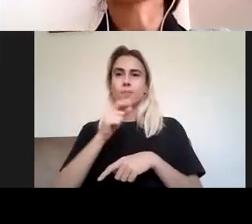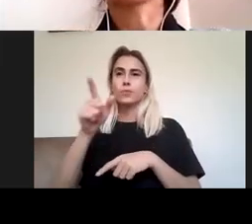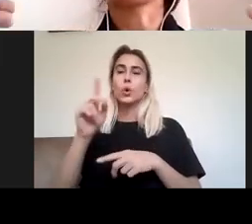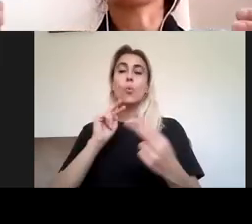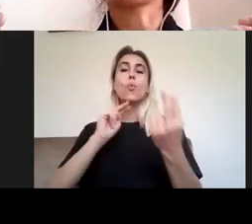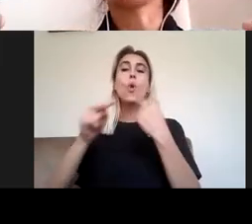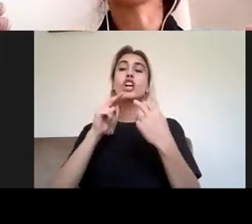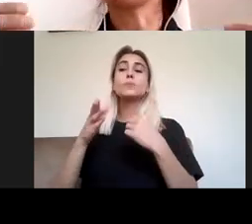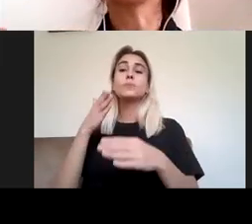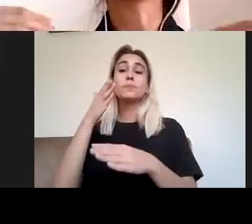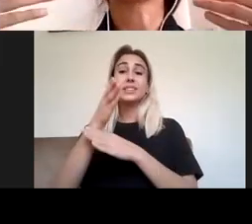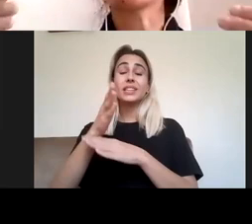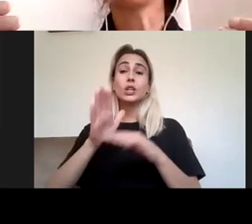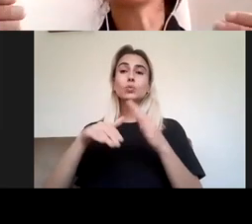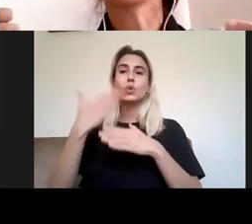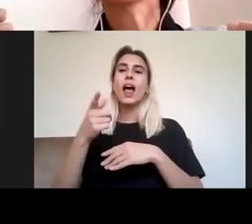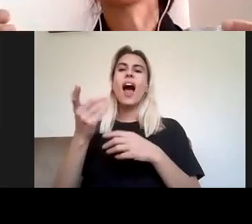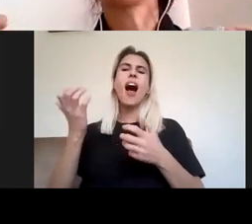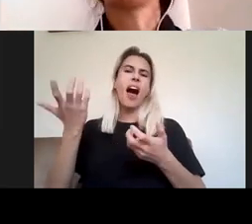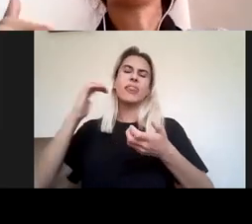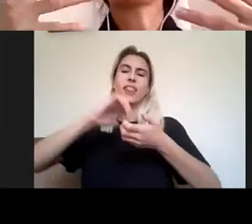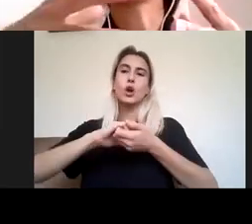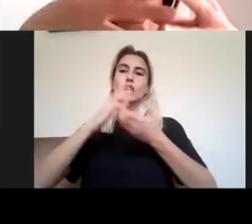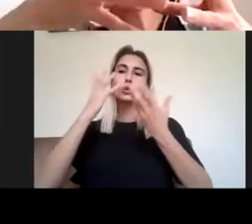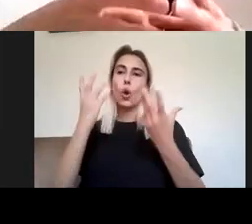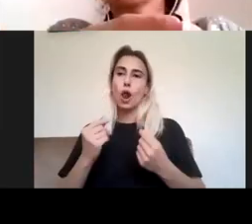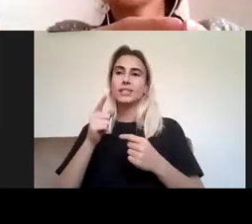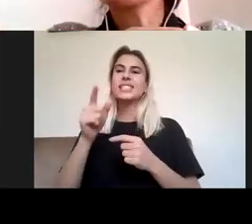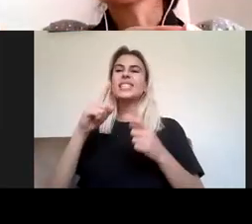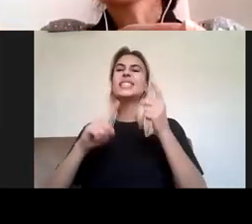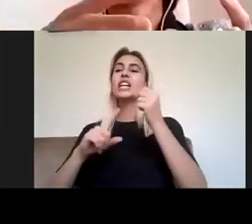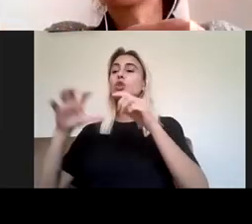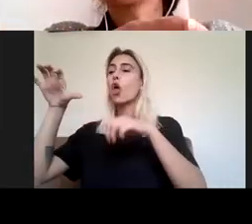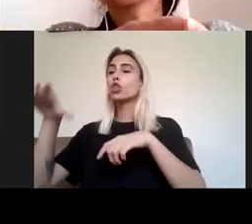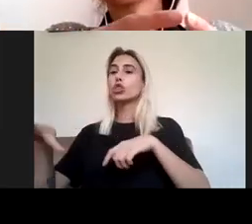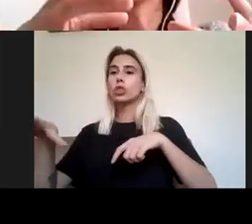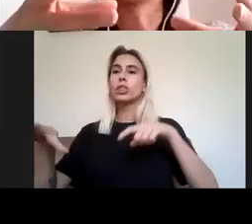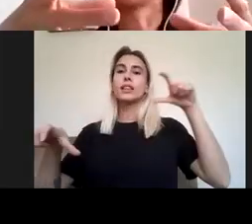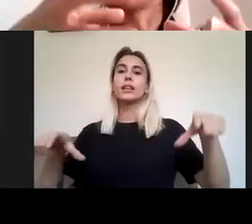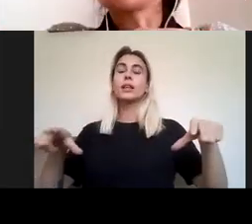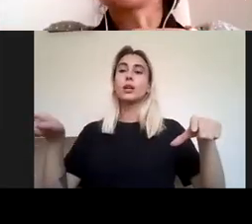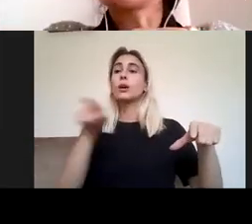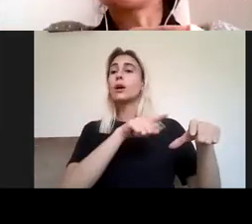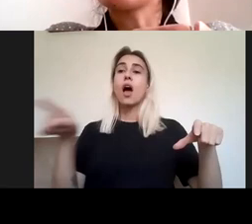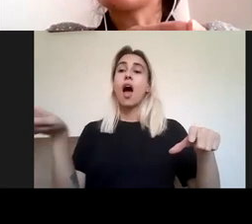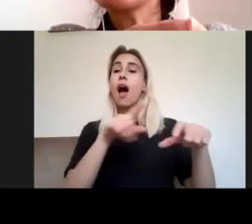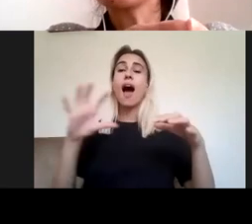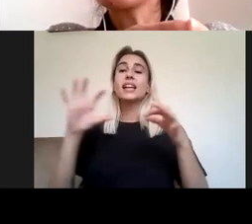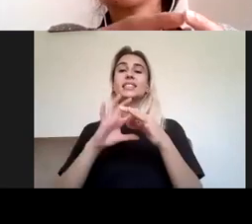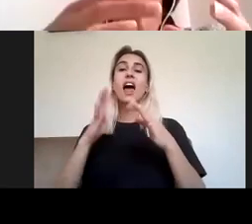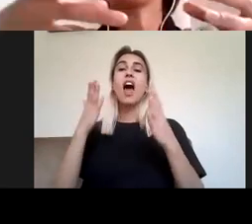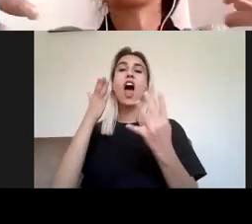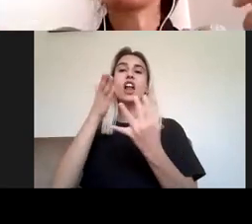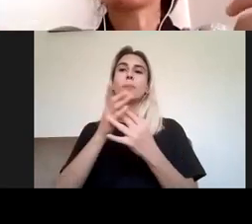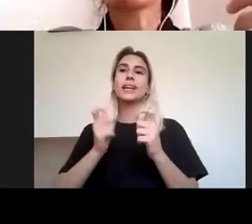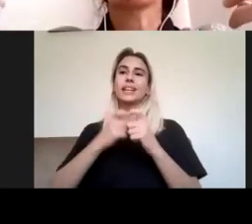girdikten sonraki süreçte bir entegrasyon oluşması, istasyonlar arası bir, modlar arası bir erişilebilirlik